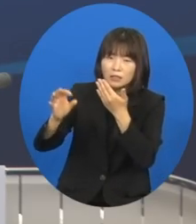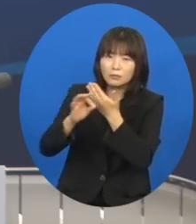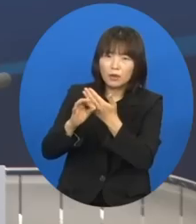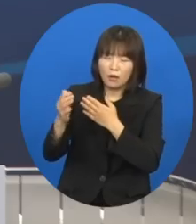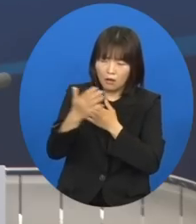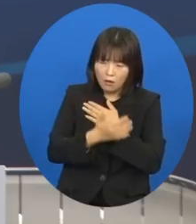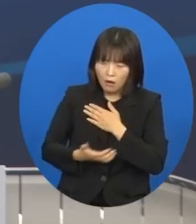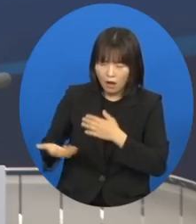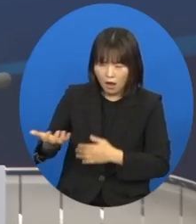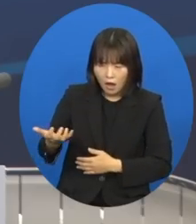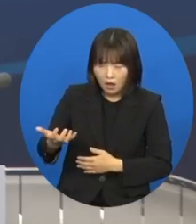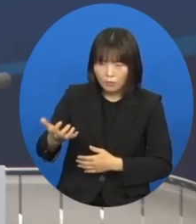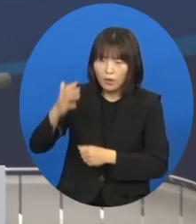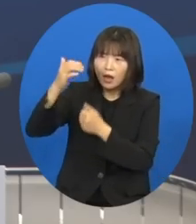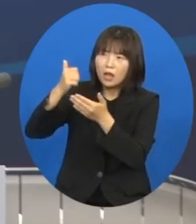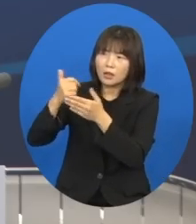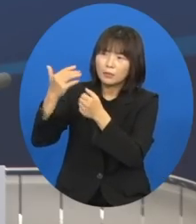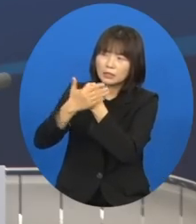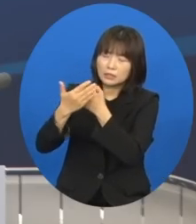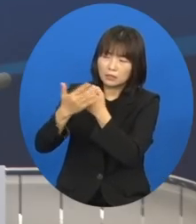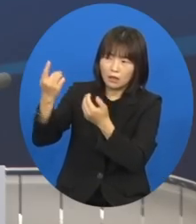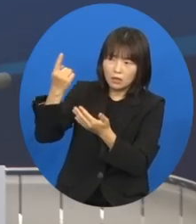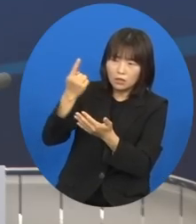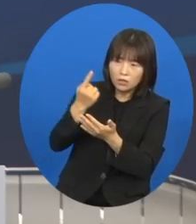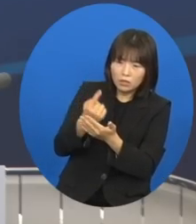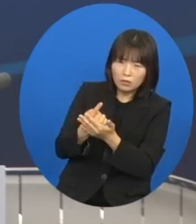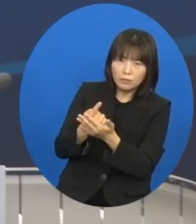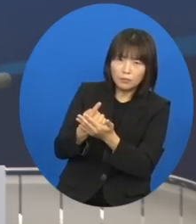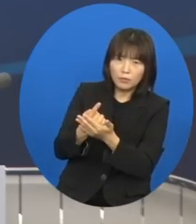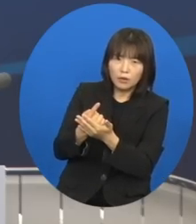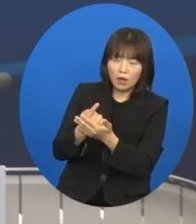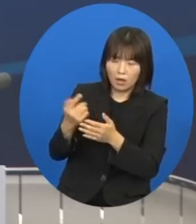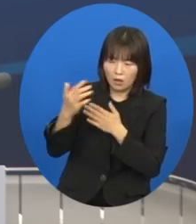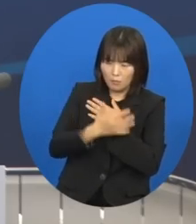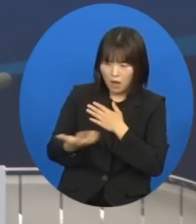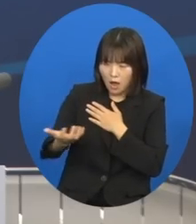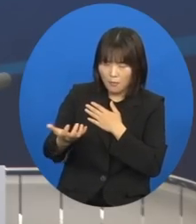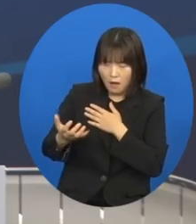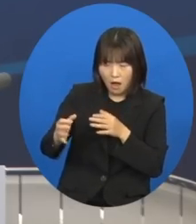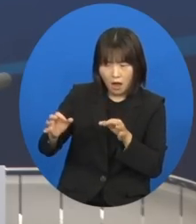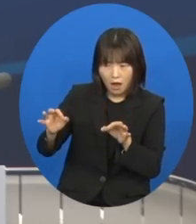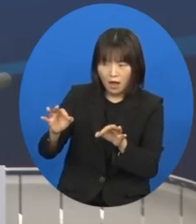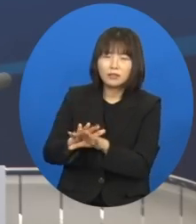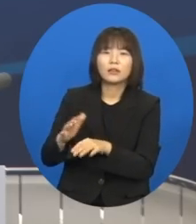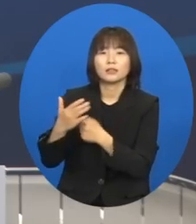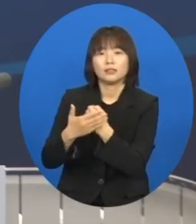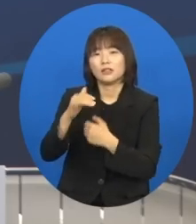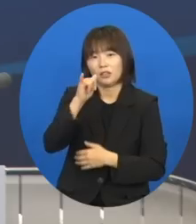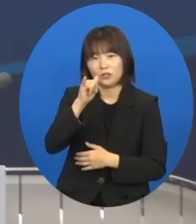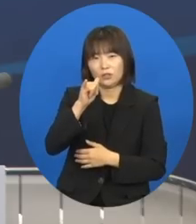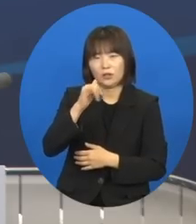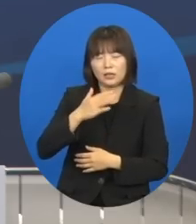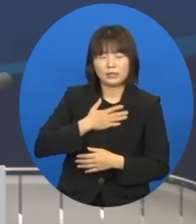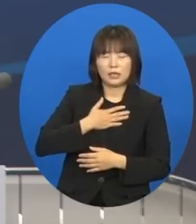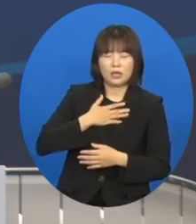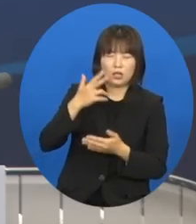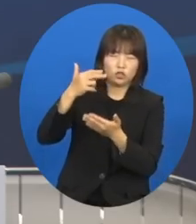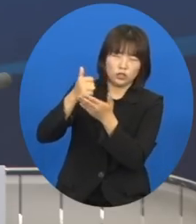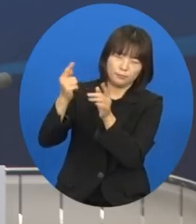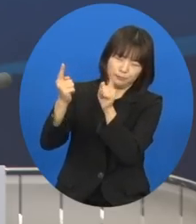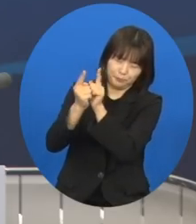하나님의 은혜가 임하면 점점 사라지는 은혜가 있습니다. 제가 이 주님을 만났을 때 대적